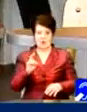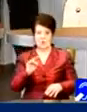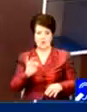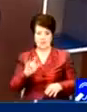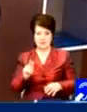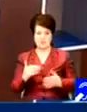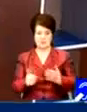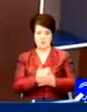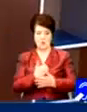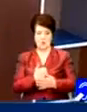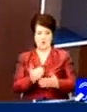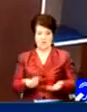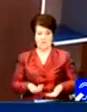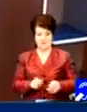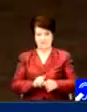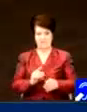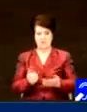viață.